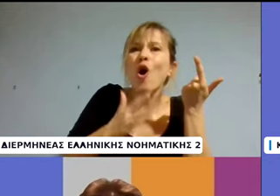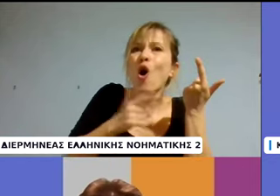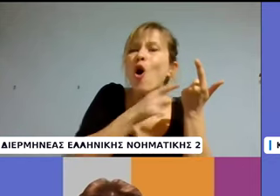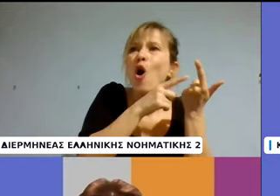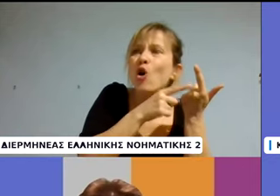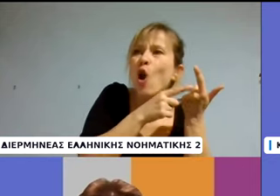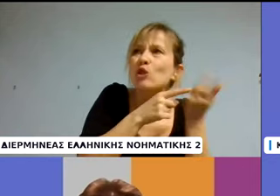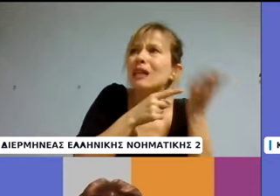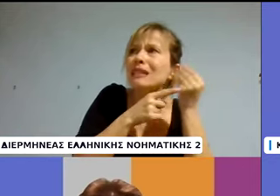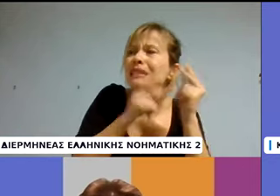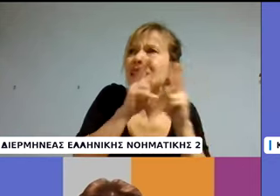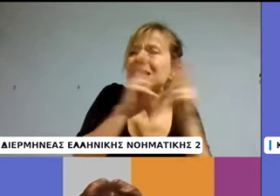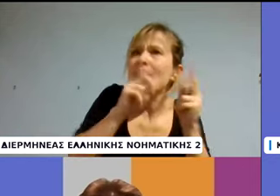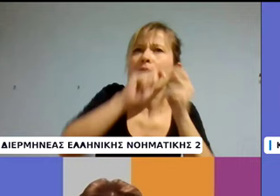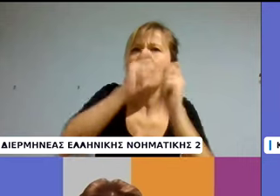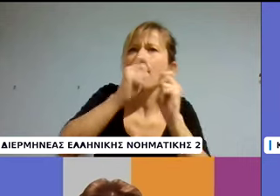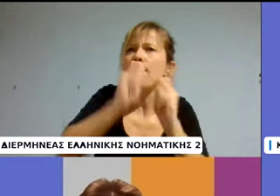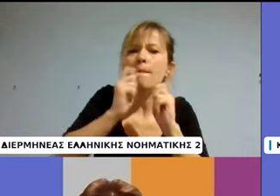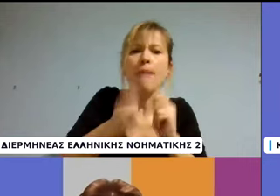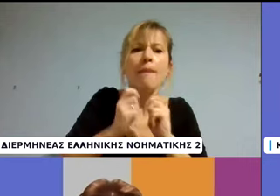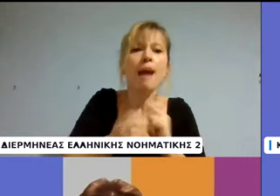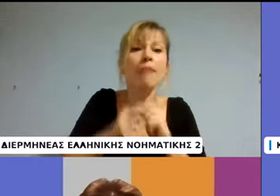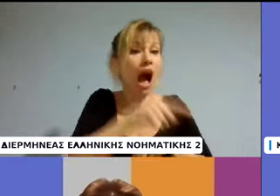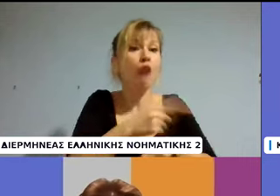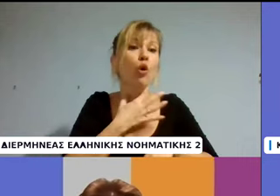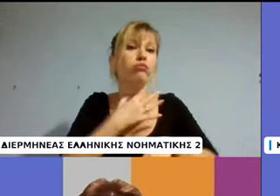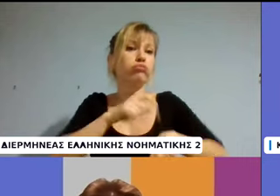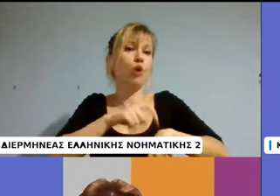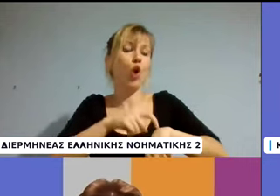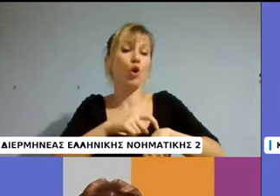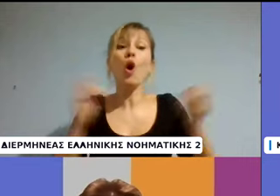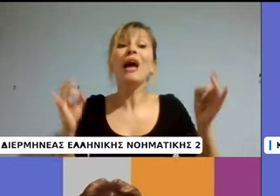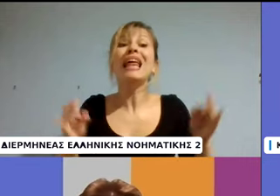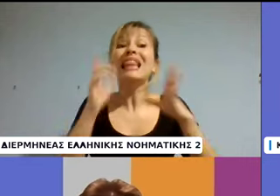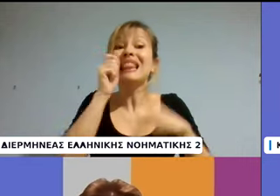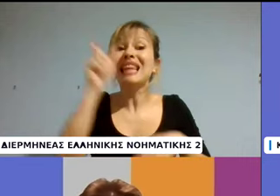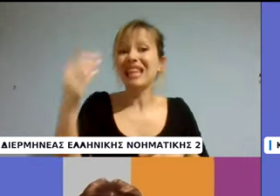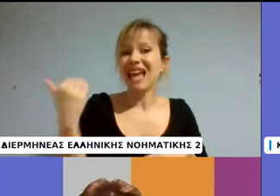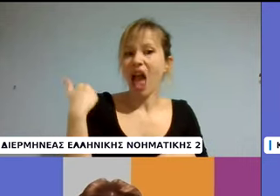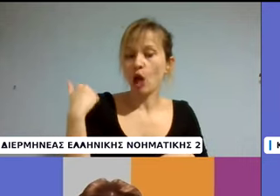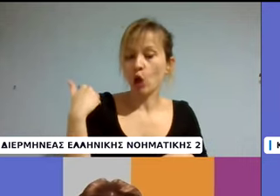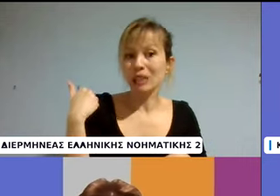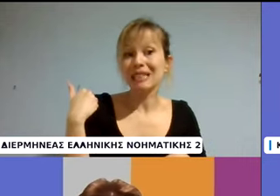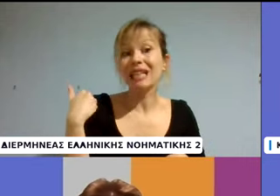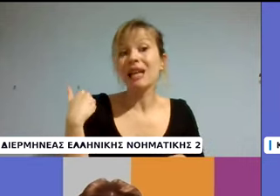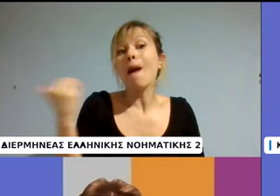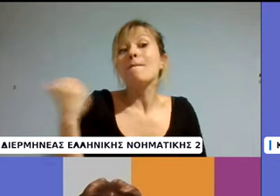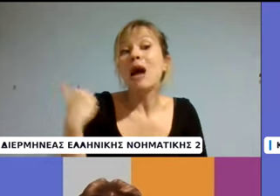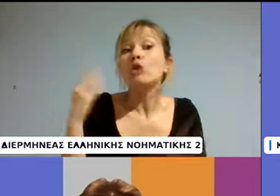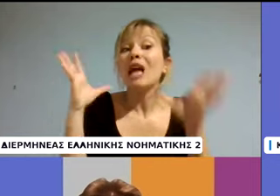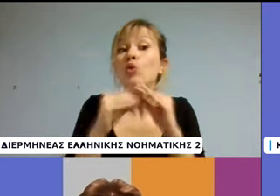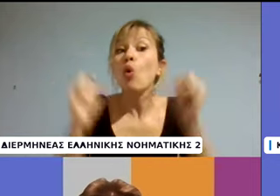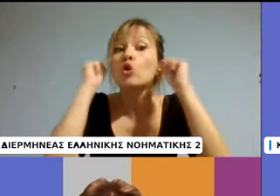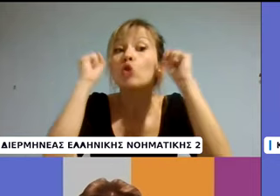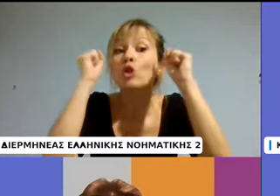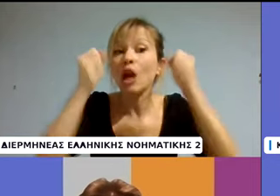το περάσεις στη γλώσσα στόχο. Σε περίπτωση που ο Ανδρέας αναφέρεται στον ζωντανό υποτιτλισμό